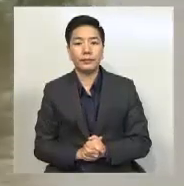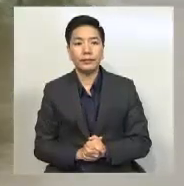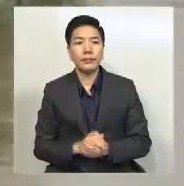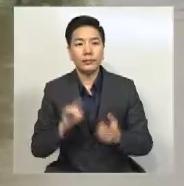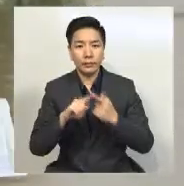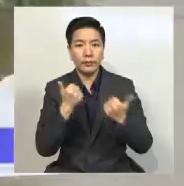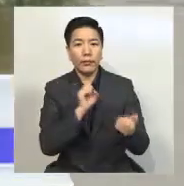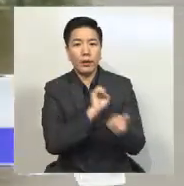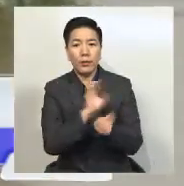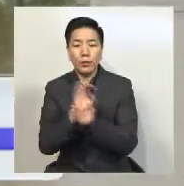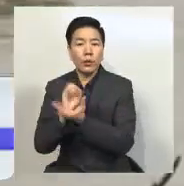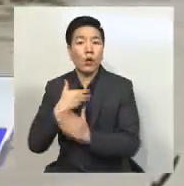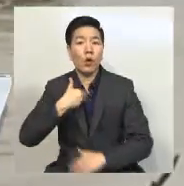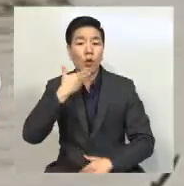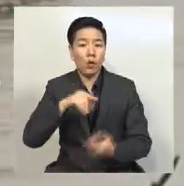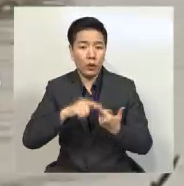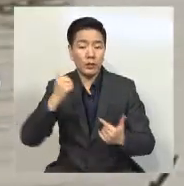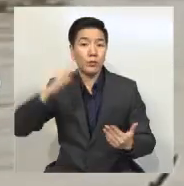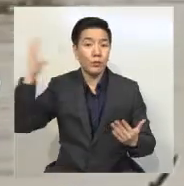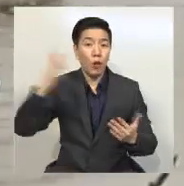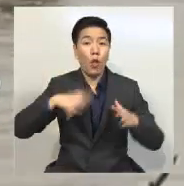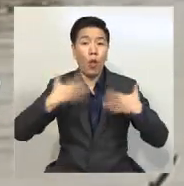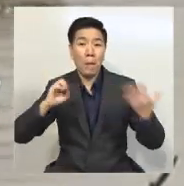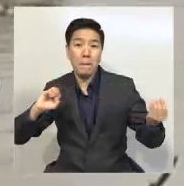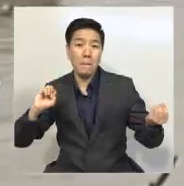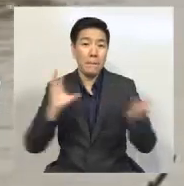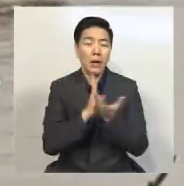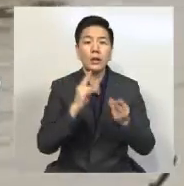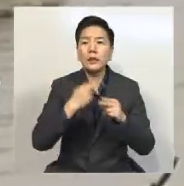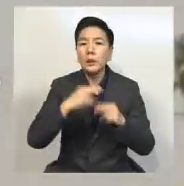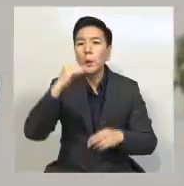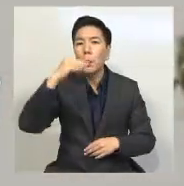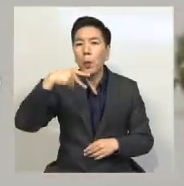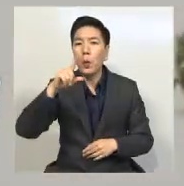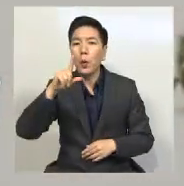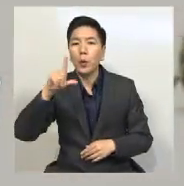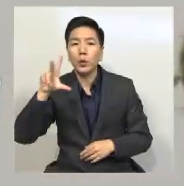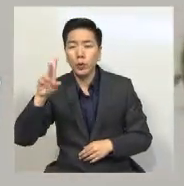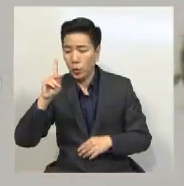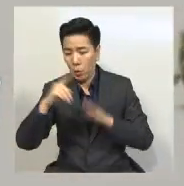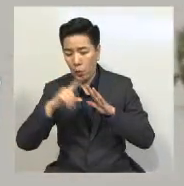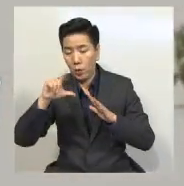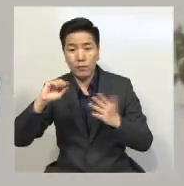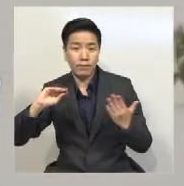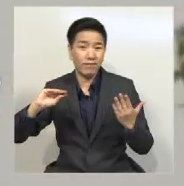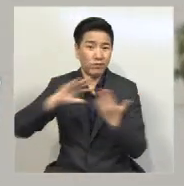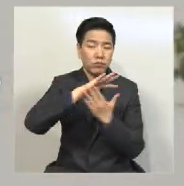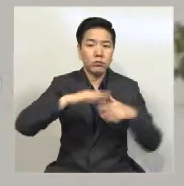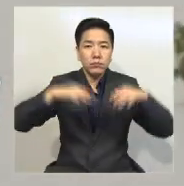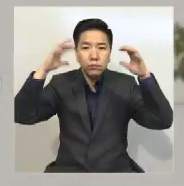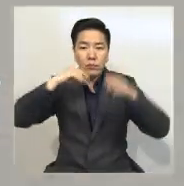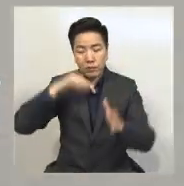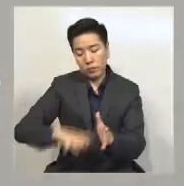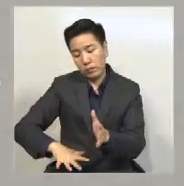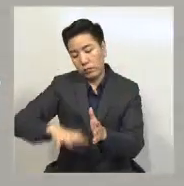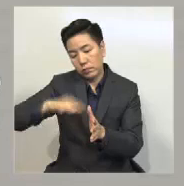นี่คือผลกระทบที่มีมาอย่างต่อเนื่องจากอิทธิพลของพายุโซนร้อนโพดุล นะครับที่เพิ่งผ่านพ้นไปไม่กี่วันที่ผ่านมาได้ทิ้งน้ำฝนไว้ปริมาณม